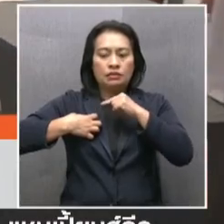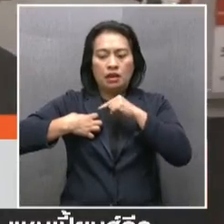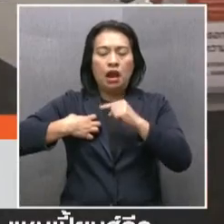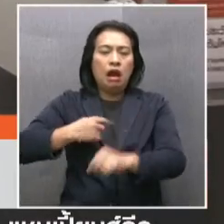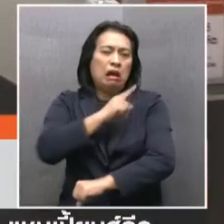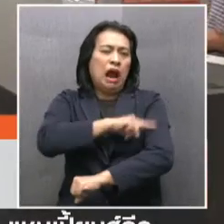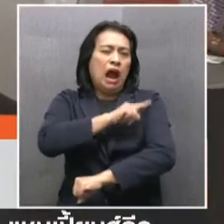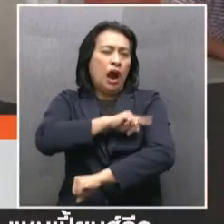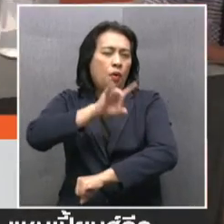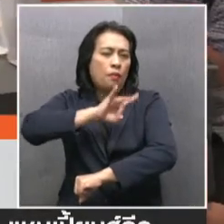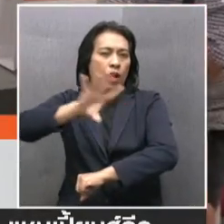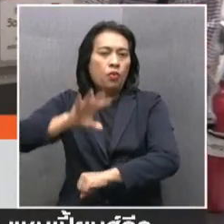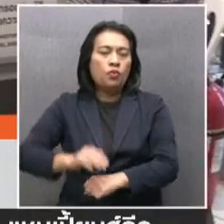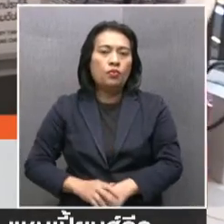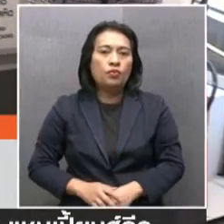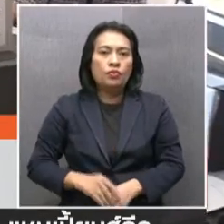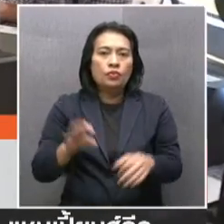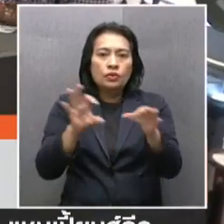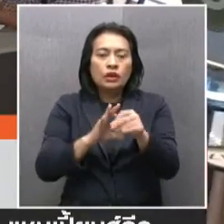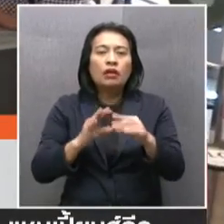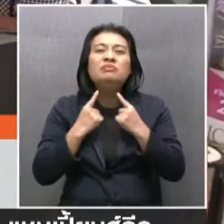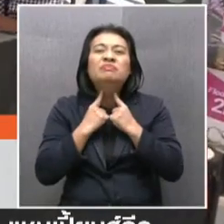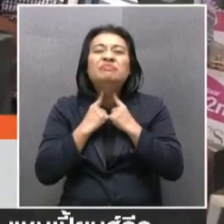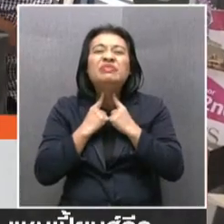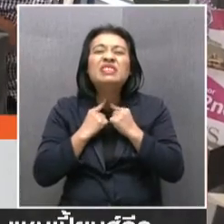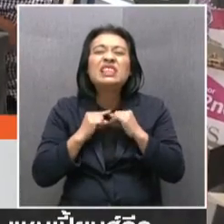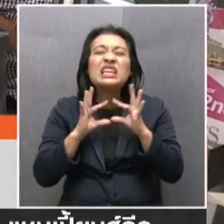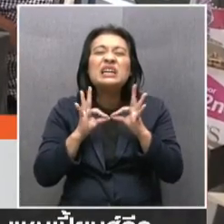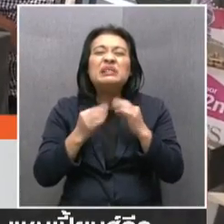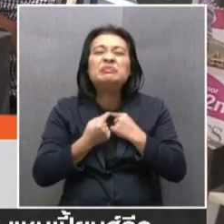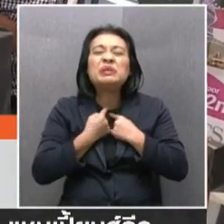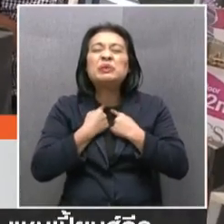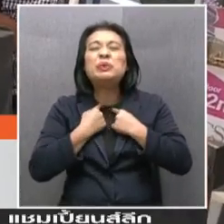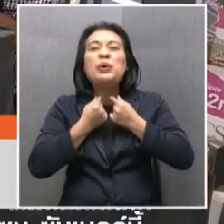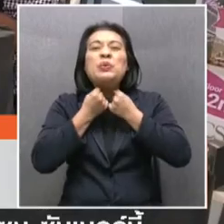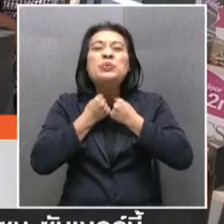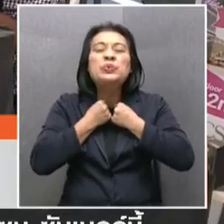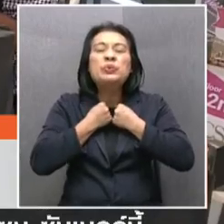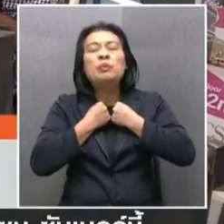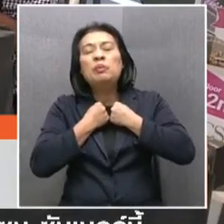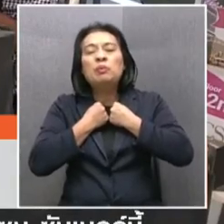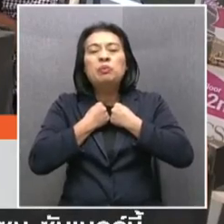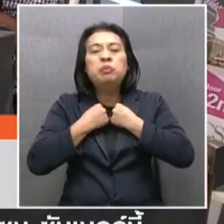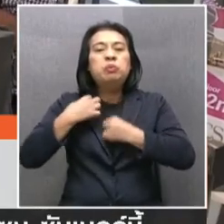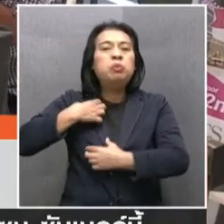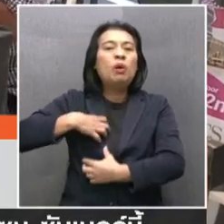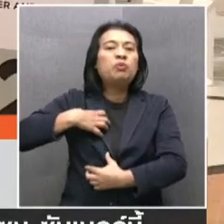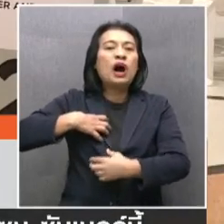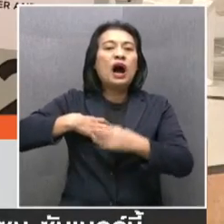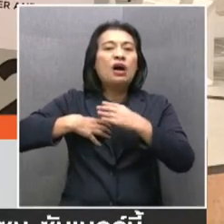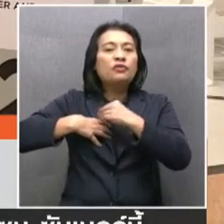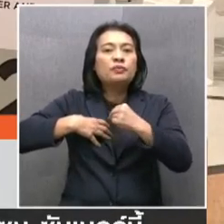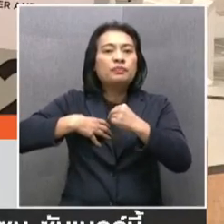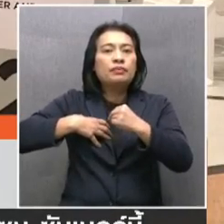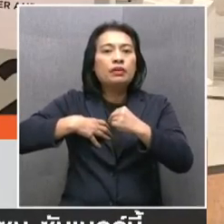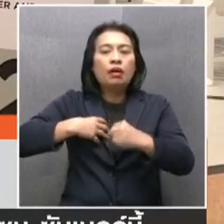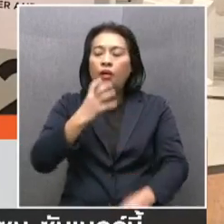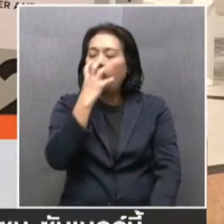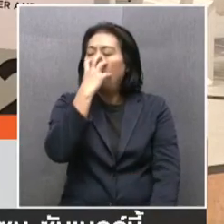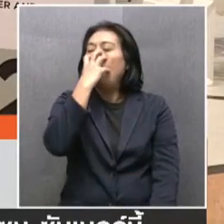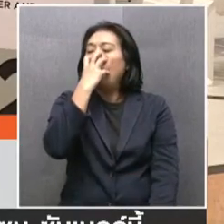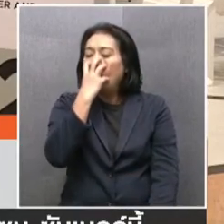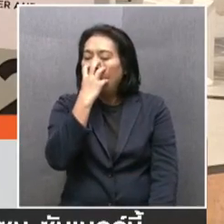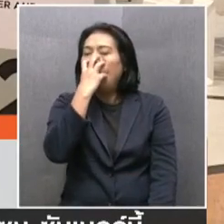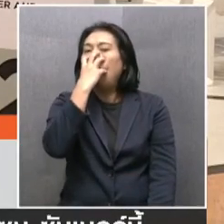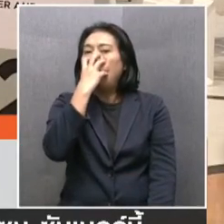คือเชื้อไวรัสเนี่ยทำให้เสมหะข้นเหนียวจนอุดหลอดลมปอดขวาแฟบต้องใส่ท่อหายใจแล้วก็เครื่องช่วยหายใจด้วยน